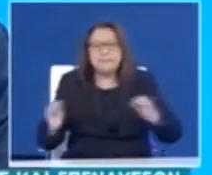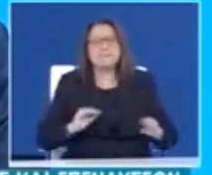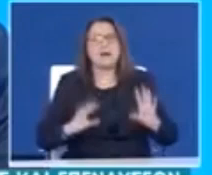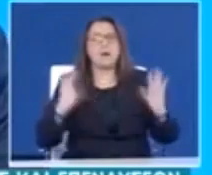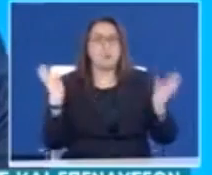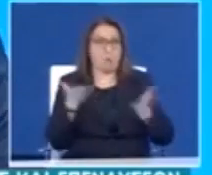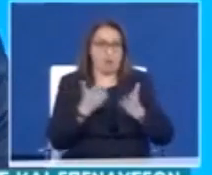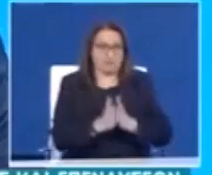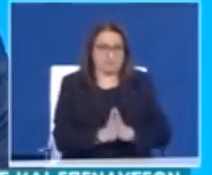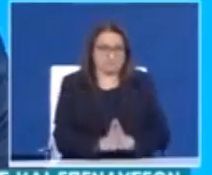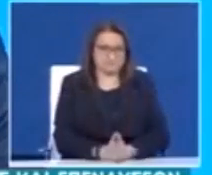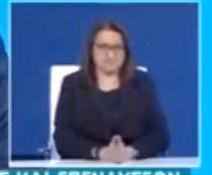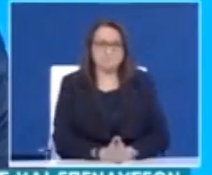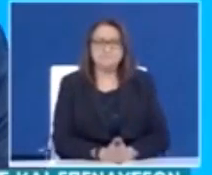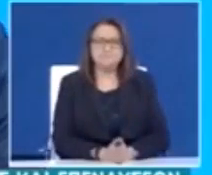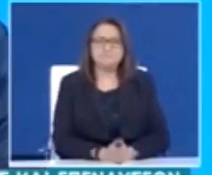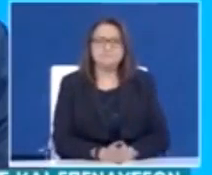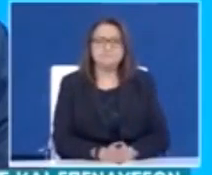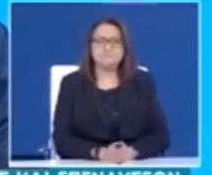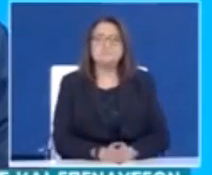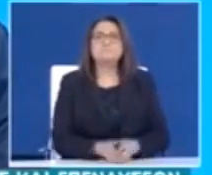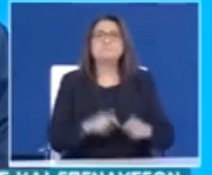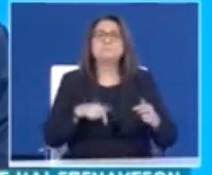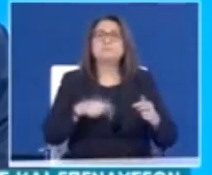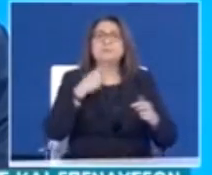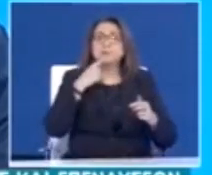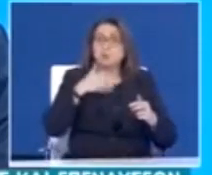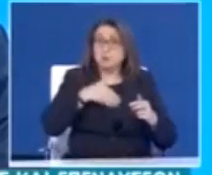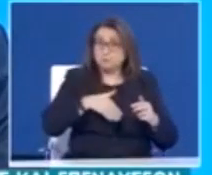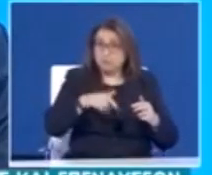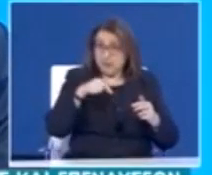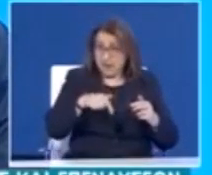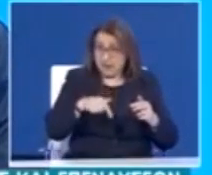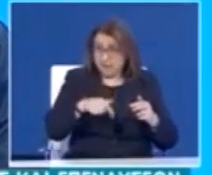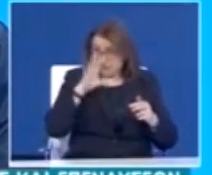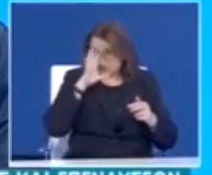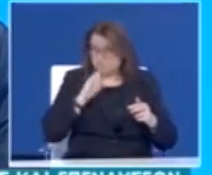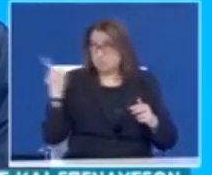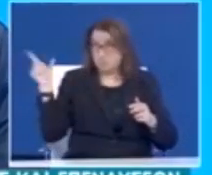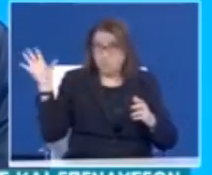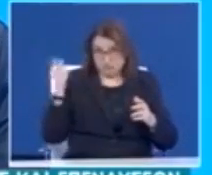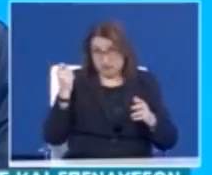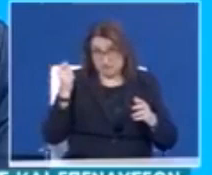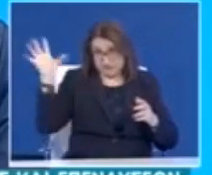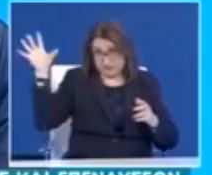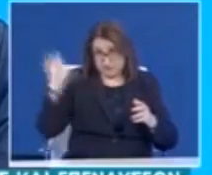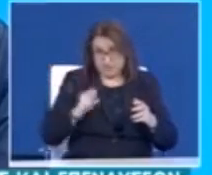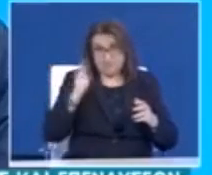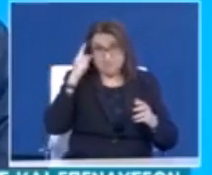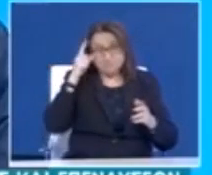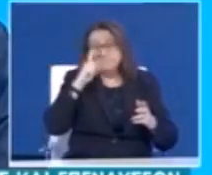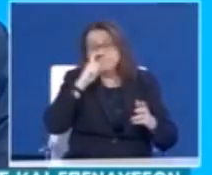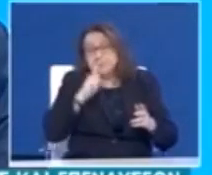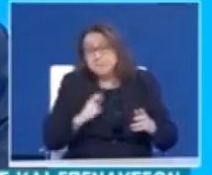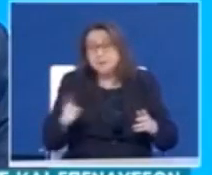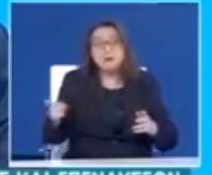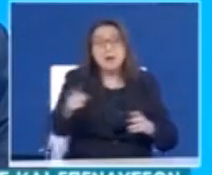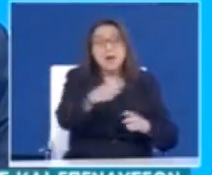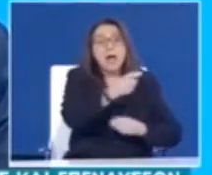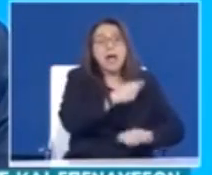των εγκυοδοτικών αυτών εργαλείων και πώς τα χρήματα αυτά φτάνουν πράγματι σε επιχειρήσεις. Η κυβέρνηση